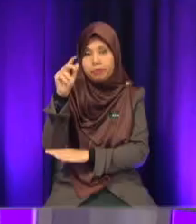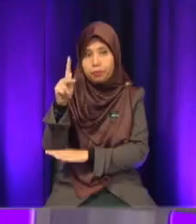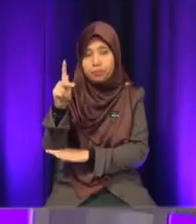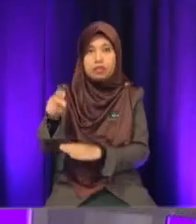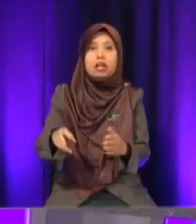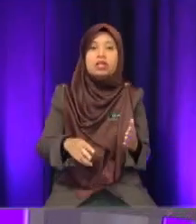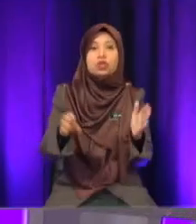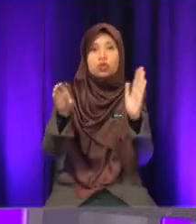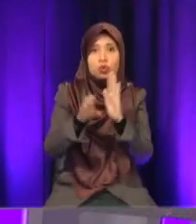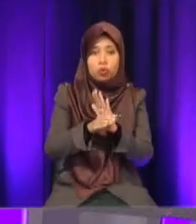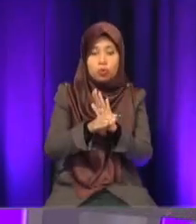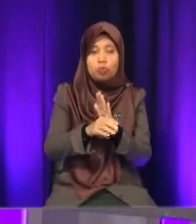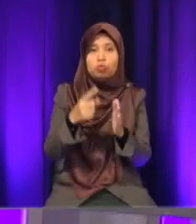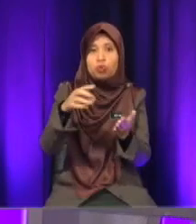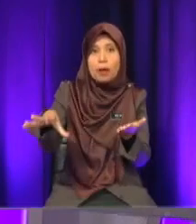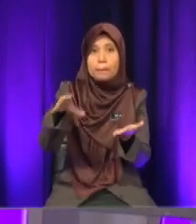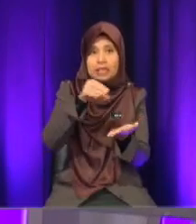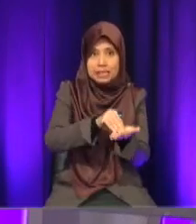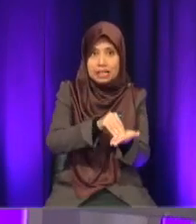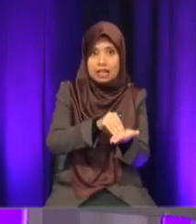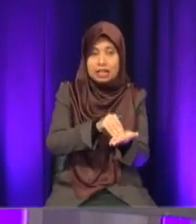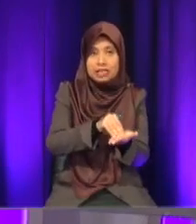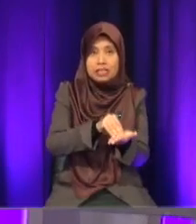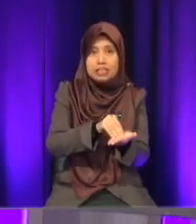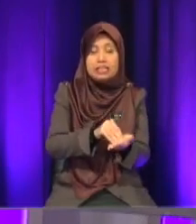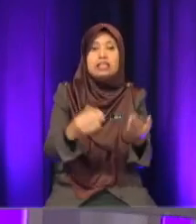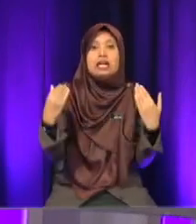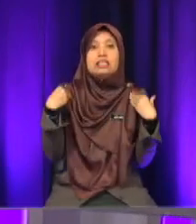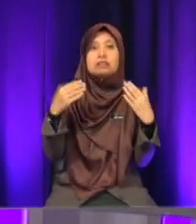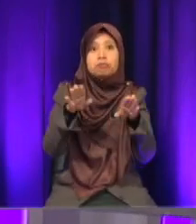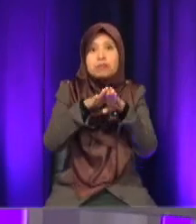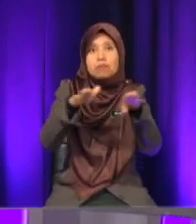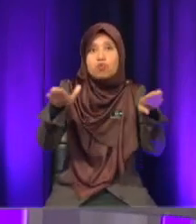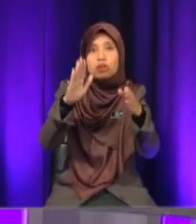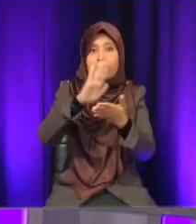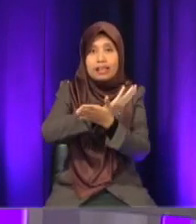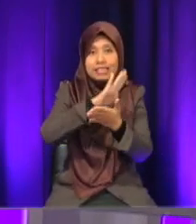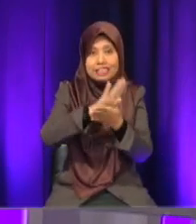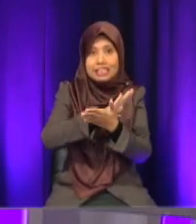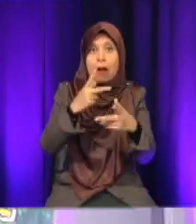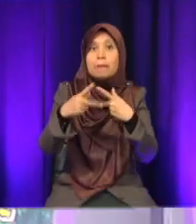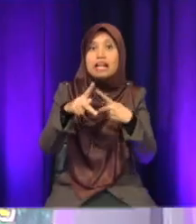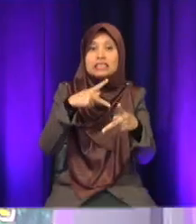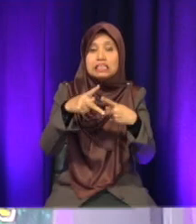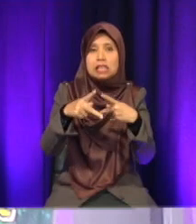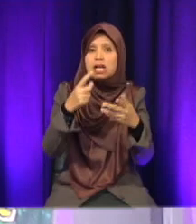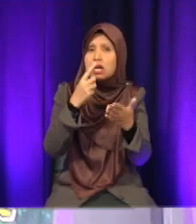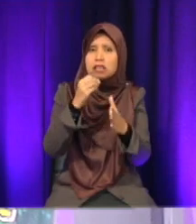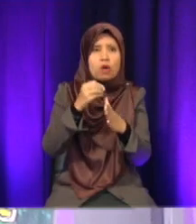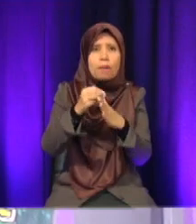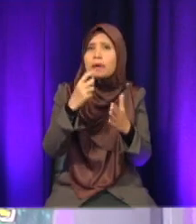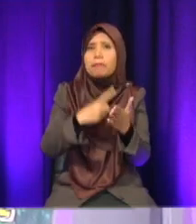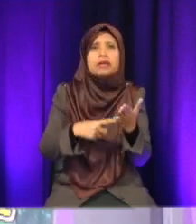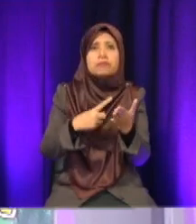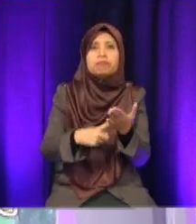bacaan bercetak bahan-bahan cetak ini maksudnya dia dicetak di atas permukaan kertas plastik elemenyem atau apa